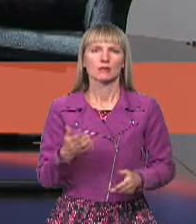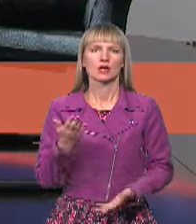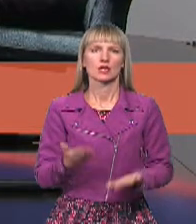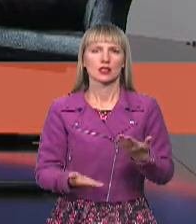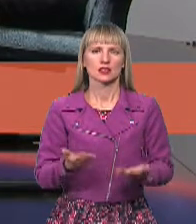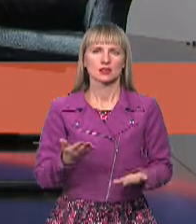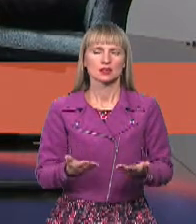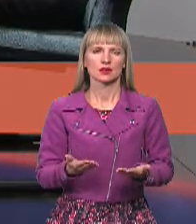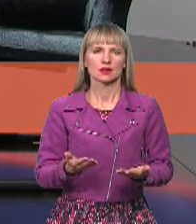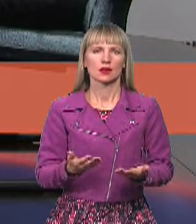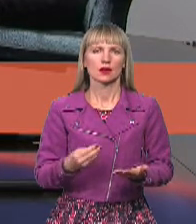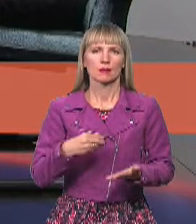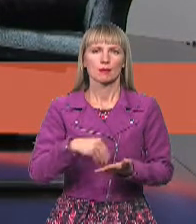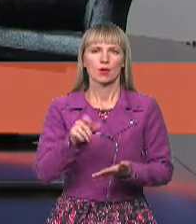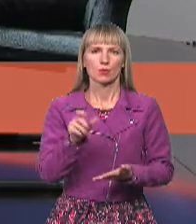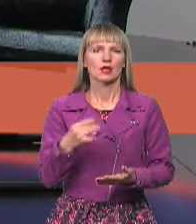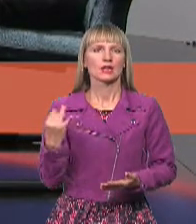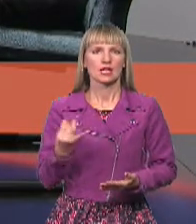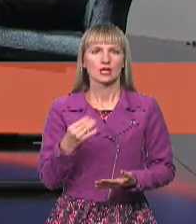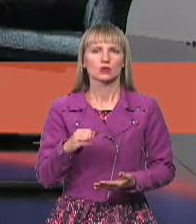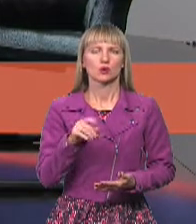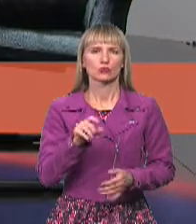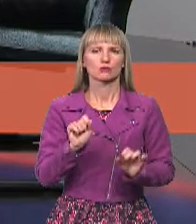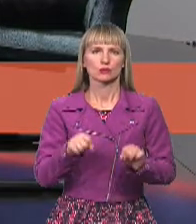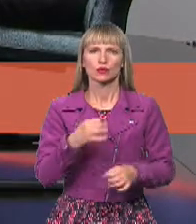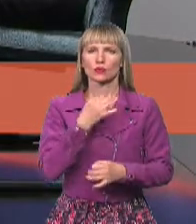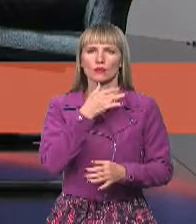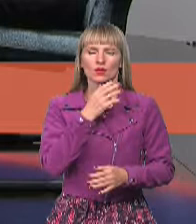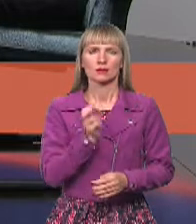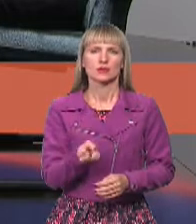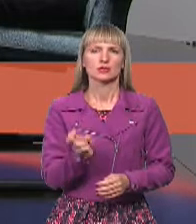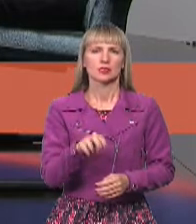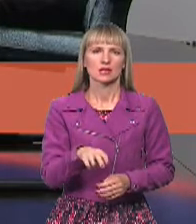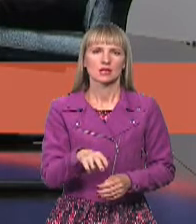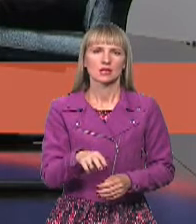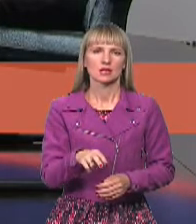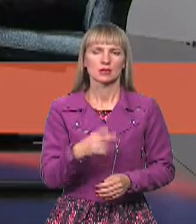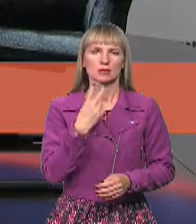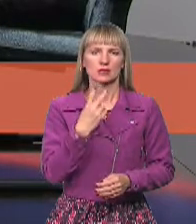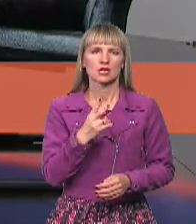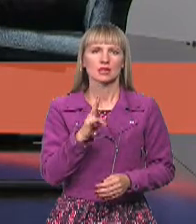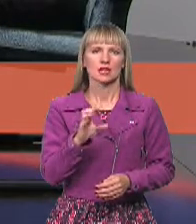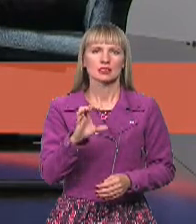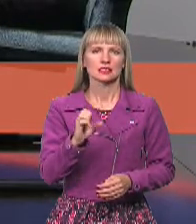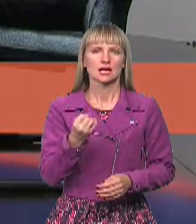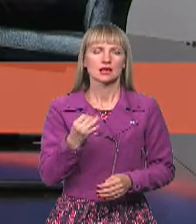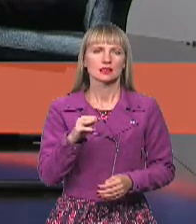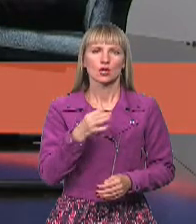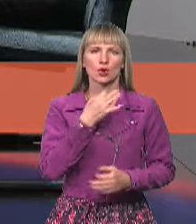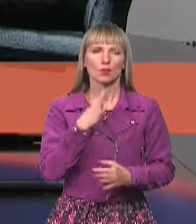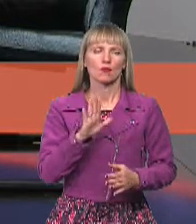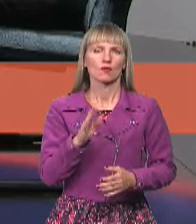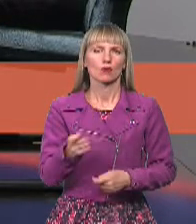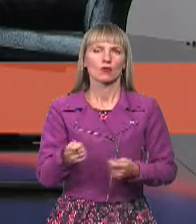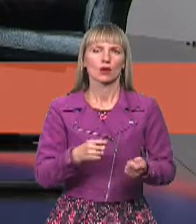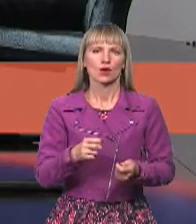Если потребителю интересно, то он может в любой момент зайти на сайт любого из управлений